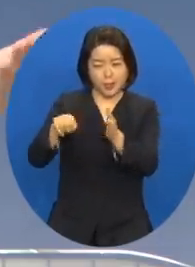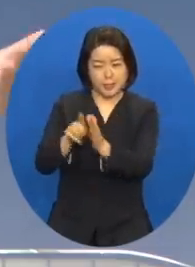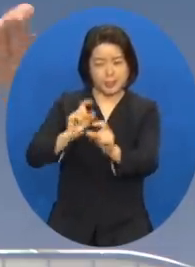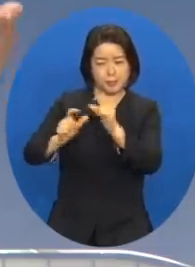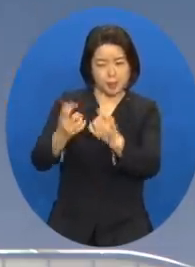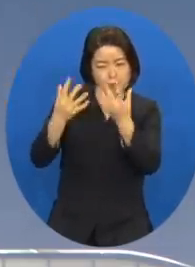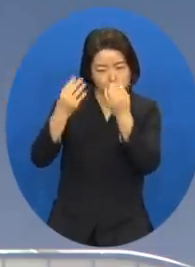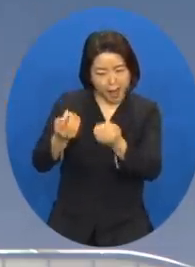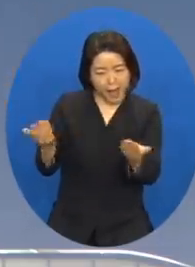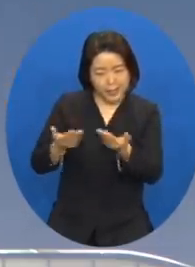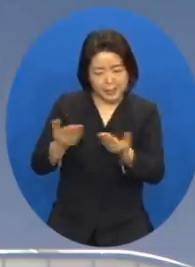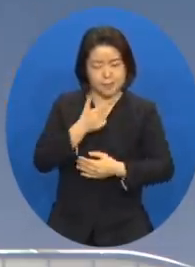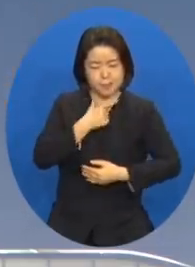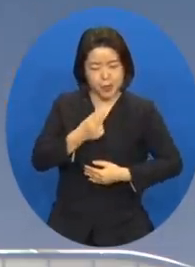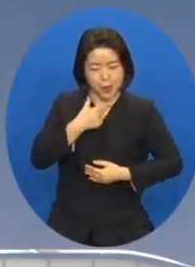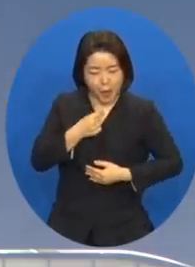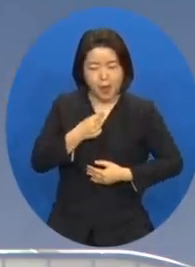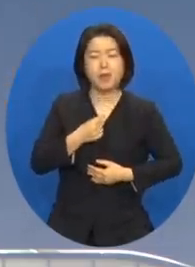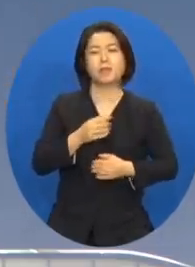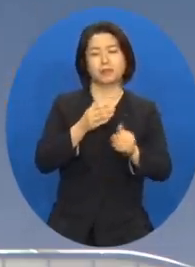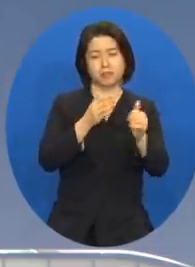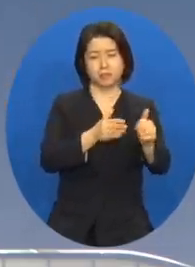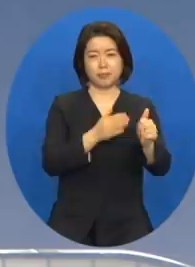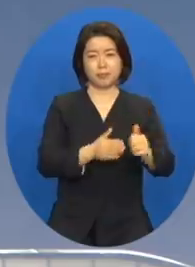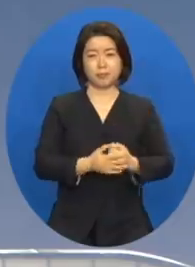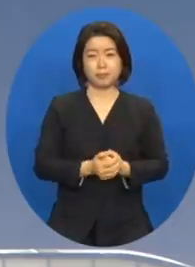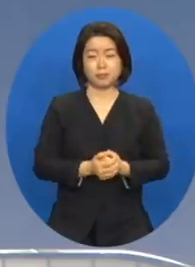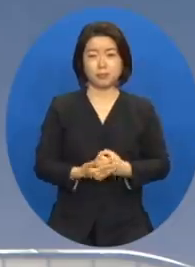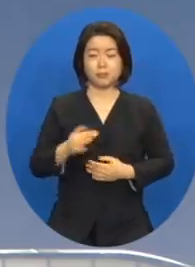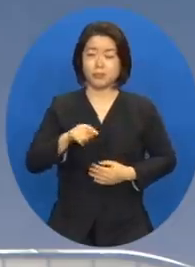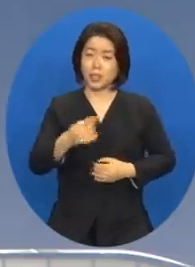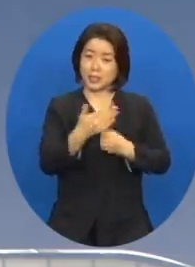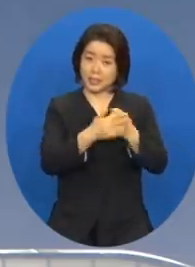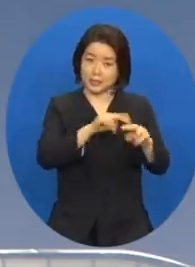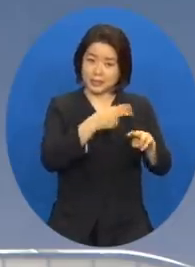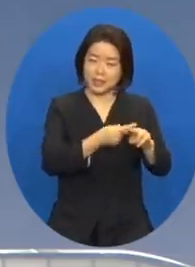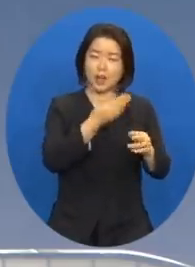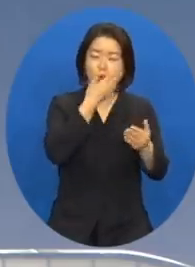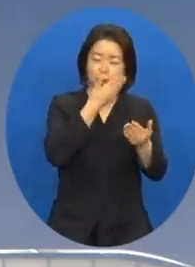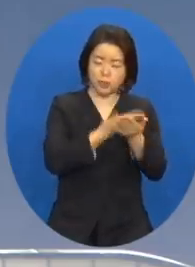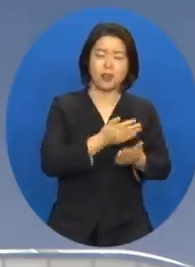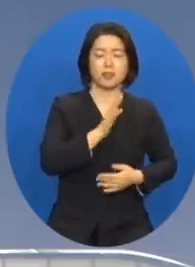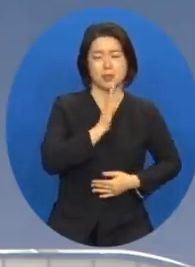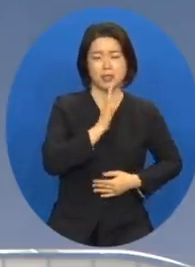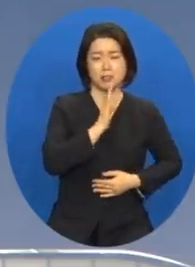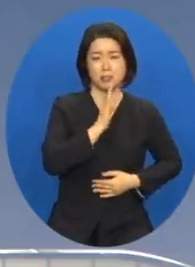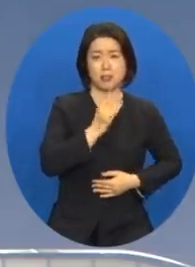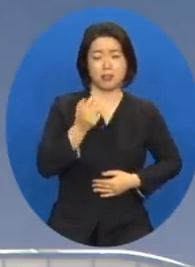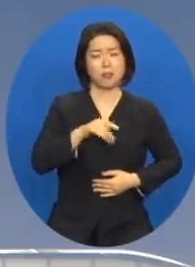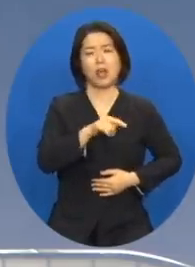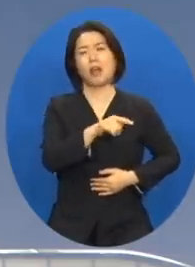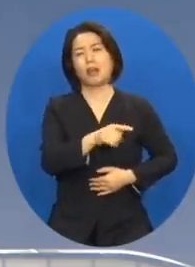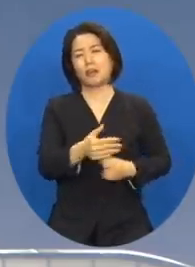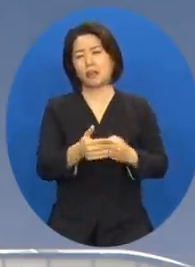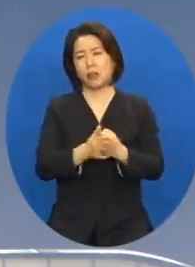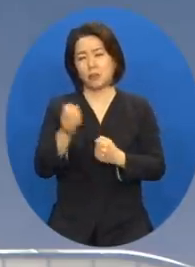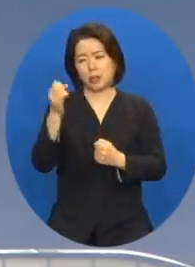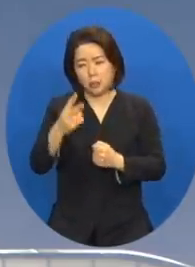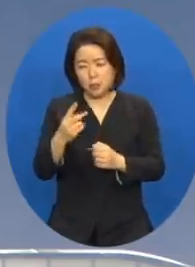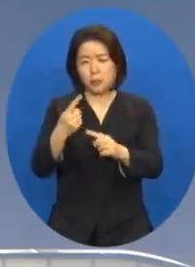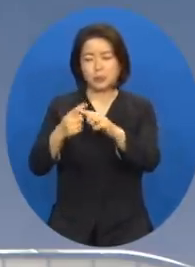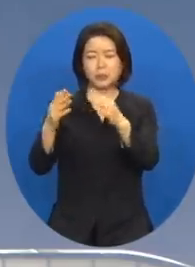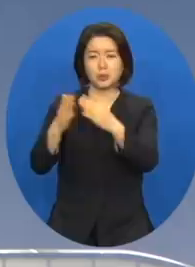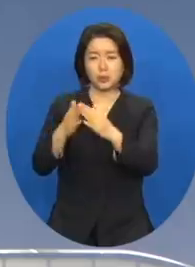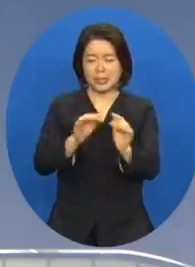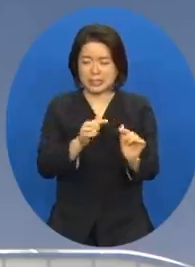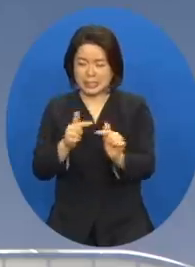할 수 있게 되기를 원합니다. 그런데 이 은사가 이렇게 귀하지만 또 그 은사로 인해서 교회가